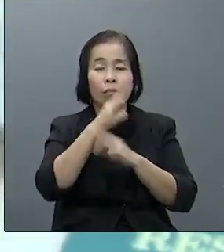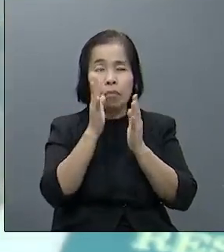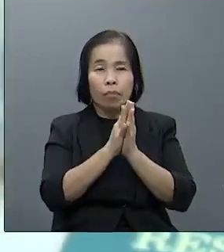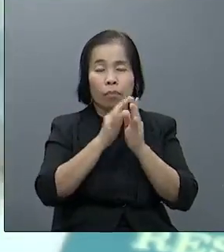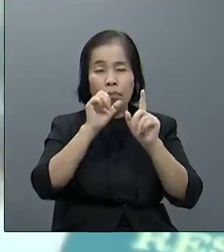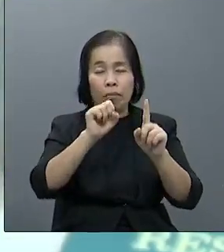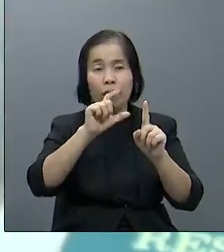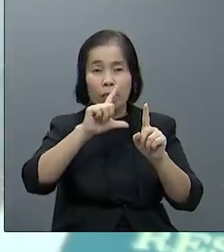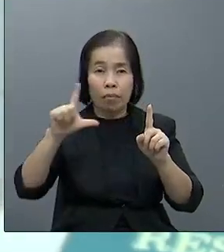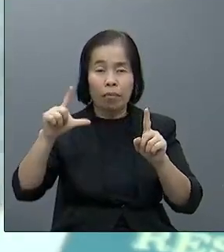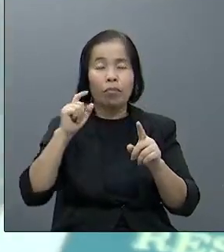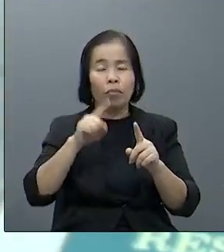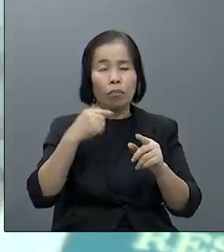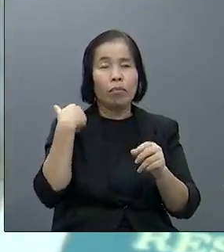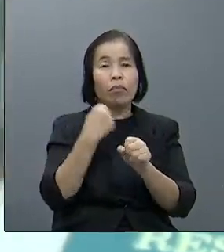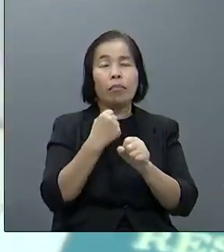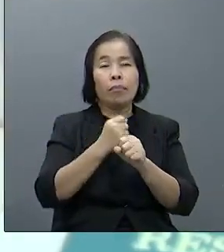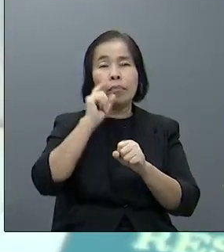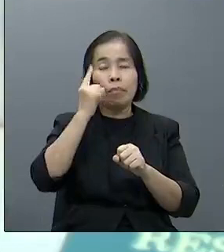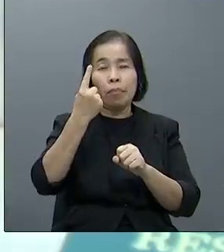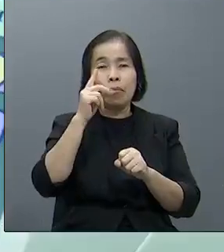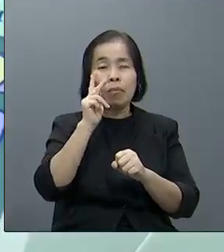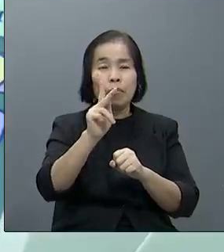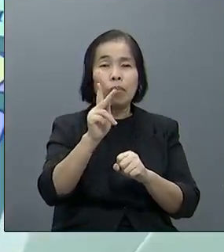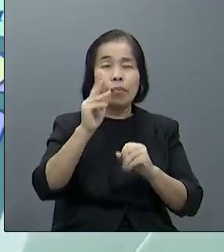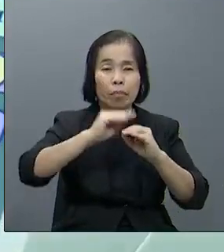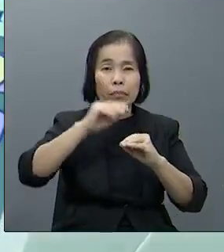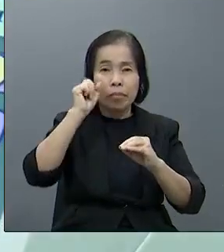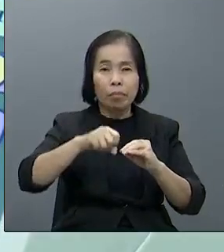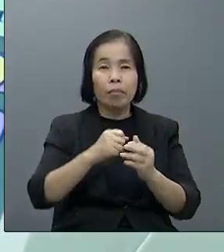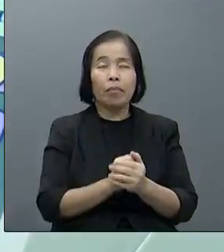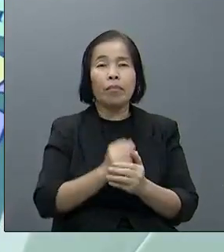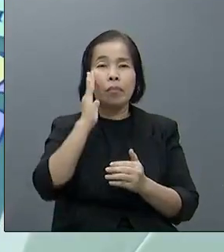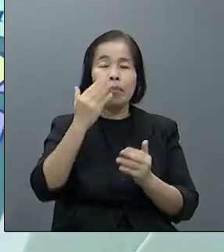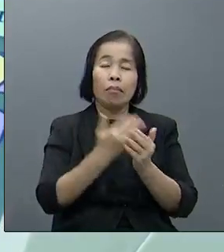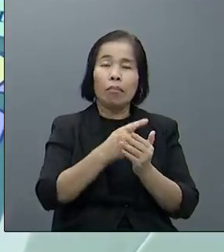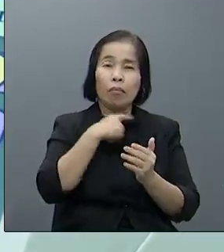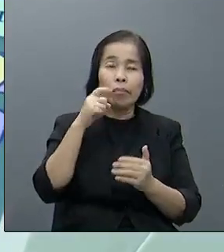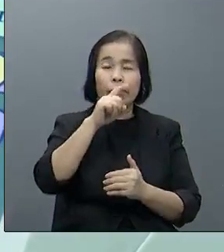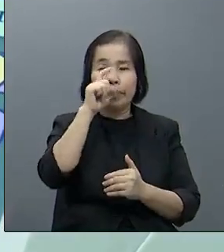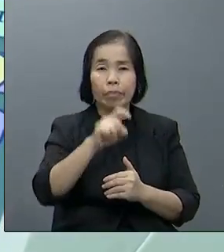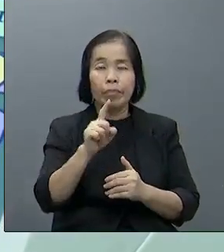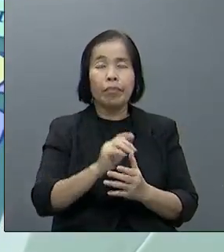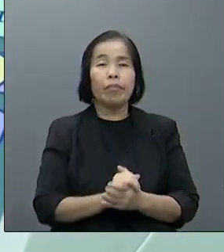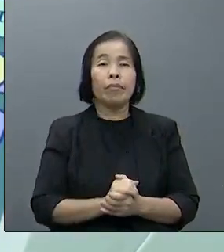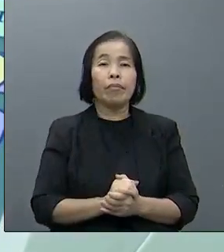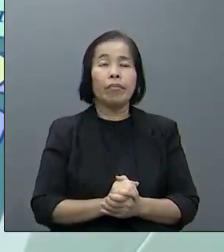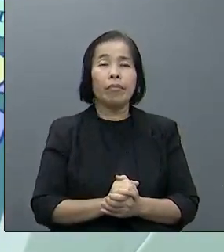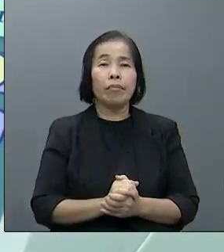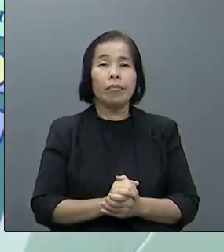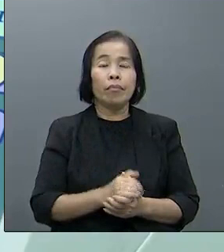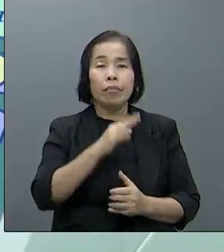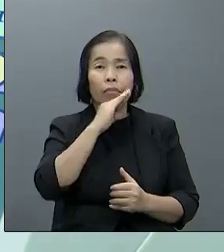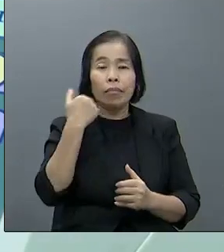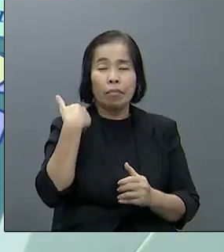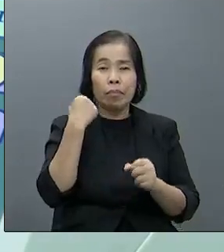ต้องส่งผลให้มีการกู้เพิ่มเนี่ยมันจะทำให้เกิดการขาดดุลงบประมาณเพิ่มมากขึ้นมยคำถามสำคัญนั่นก็คือพอมันขาดดุล